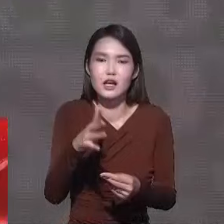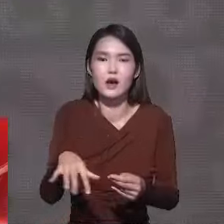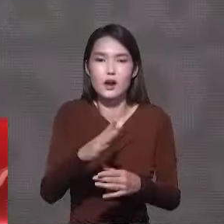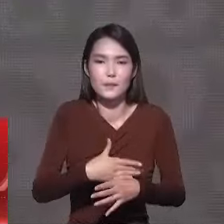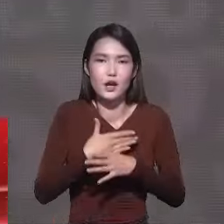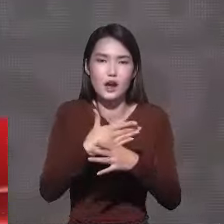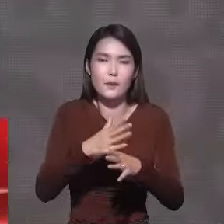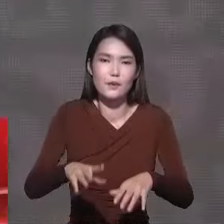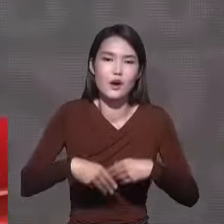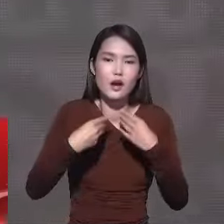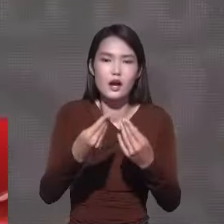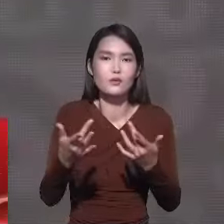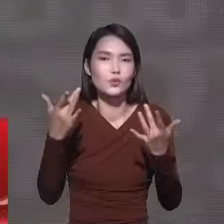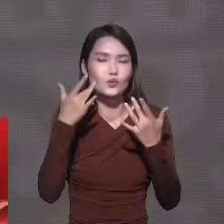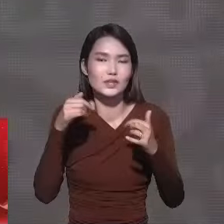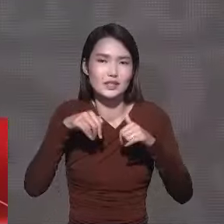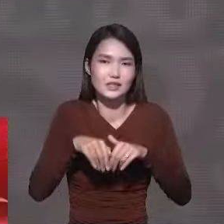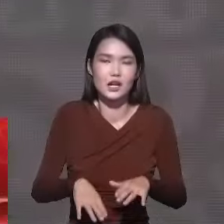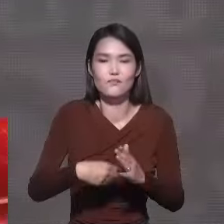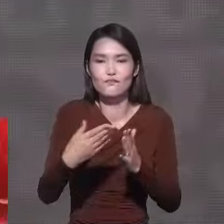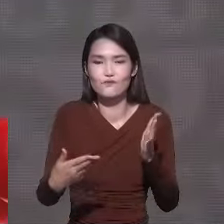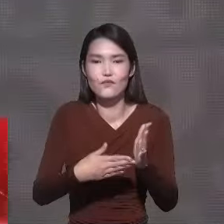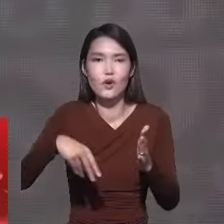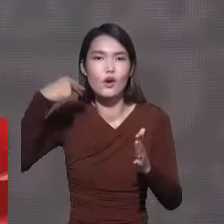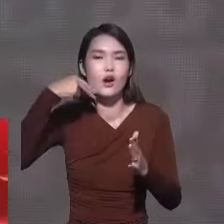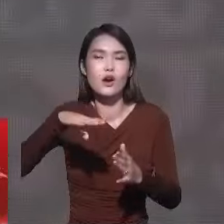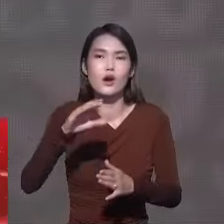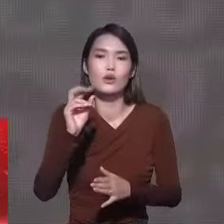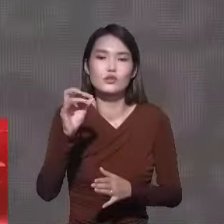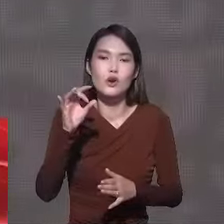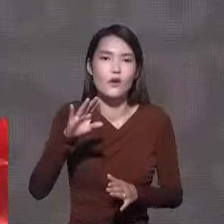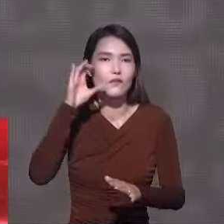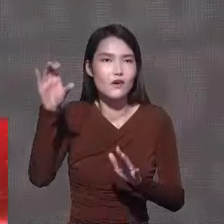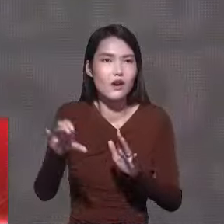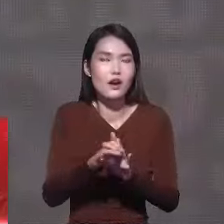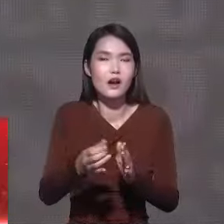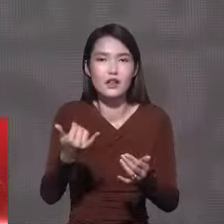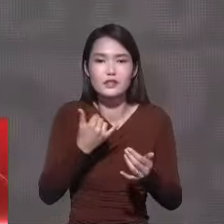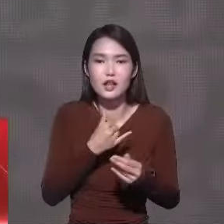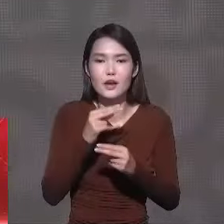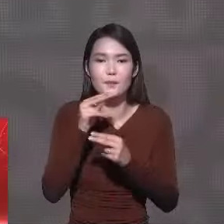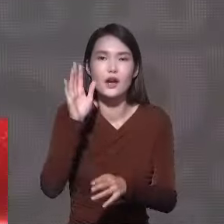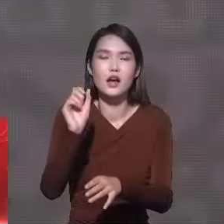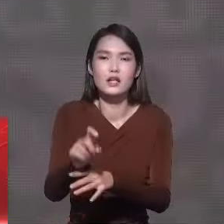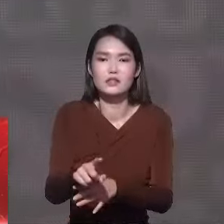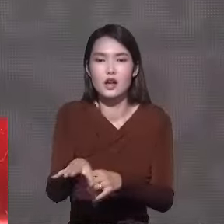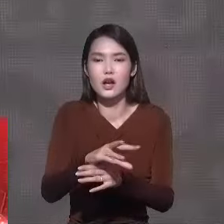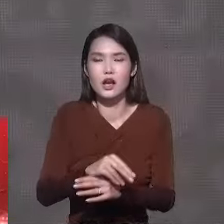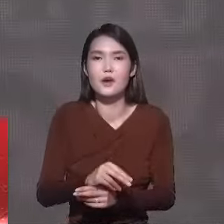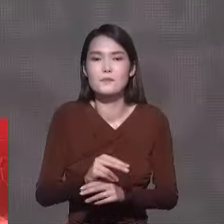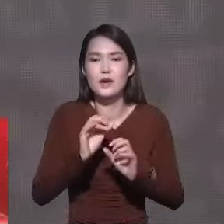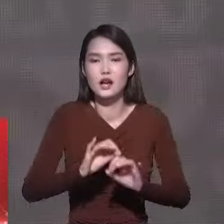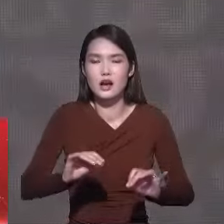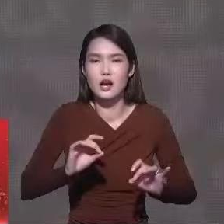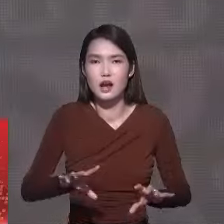предоставляются государством, но есть еще нерешенные вопросы. Президент Касым-Жомарт Токаев высоко оценил труд крестьян и поручил повысить их статус. Сегодняшний